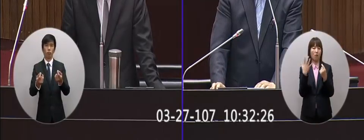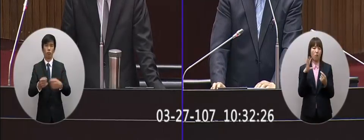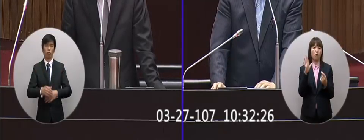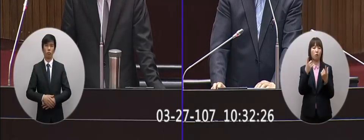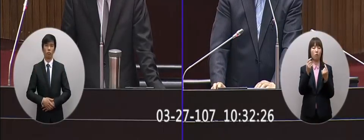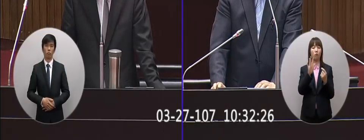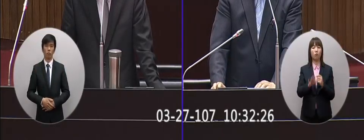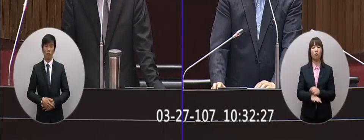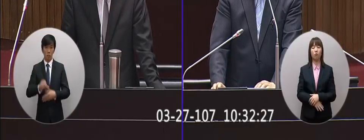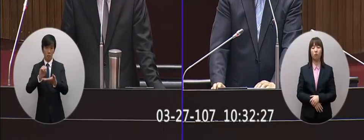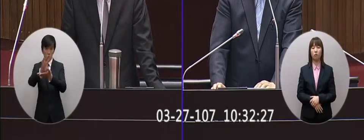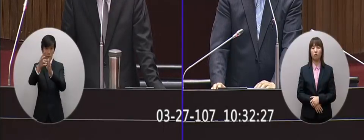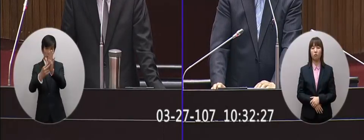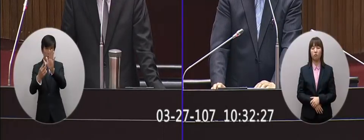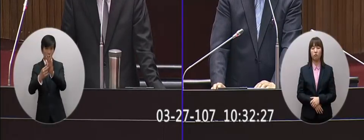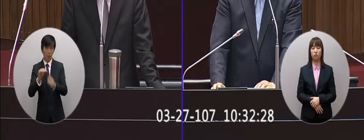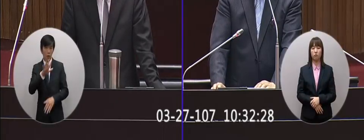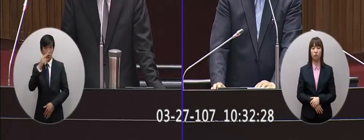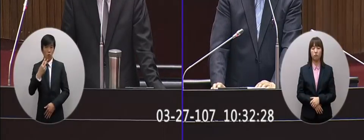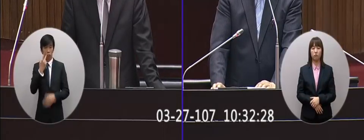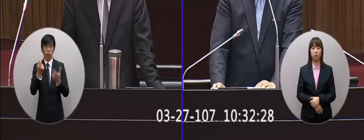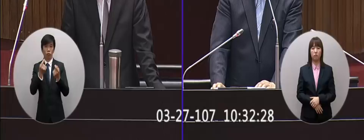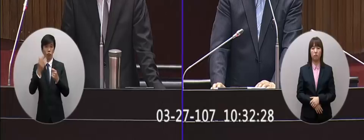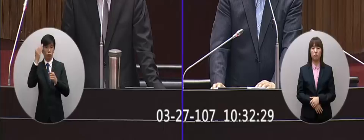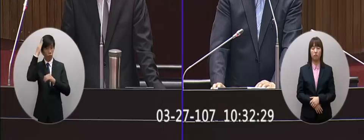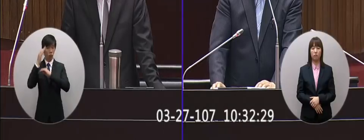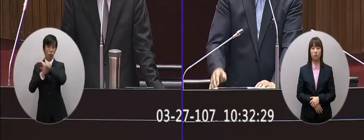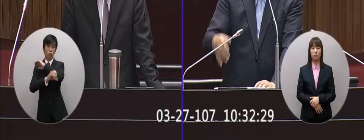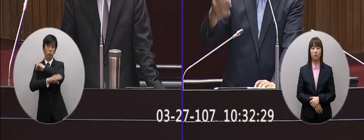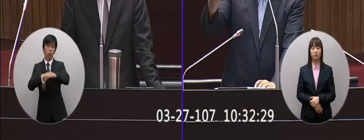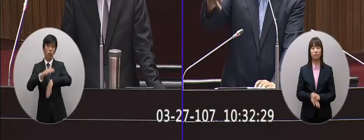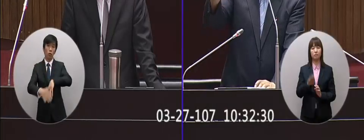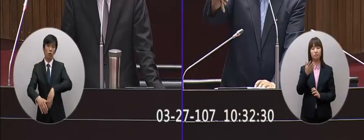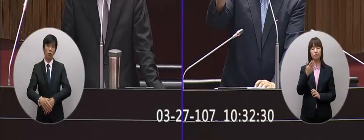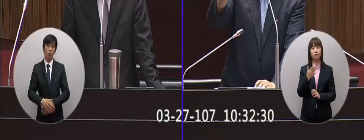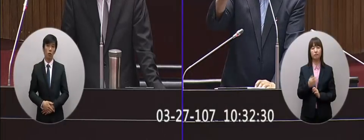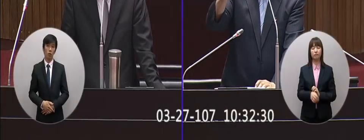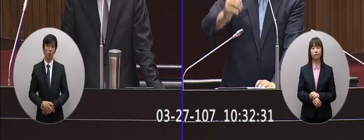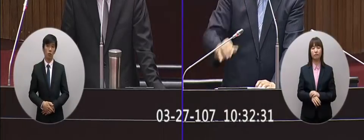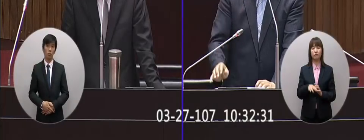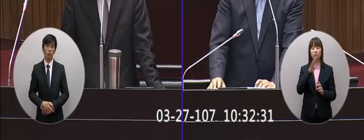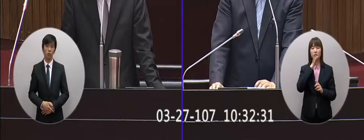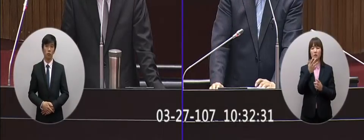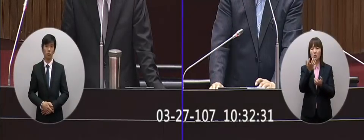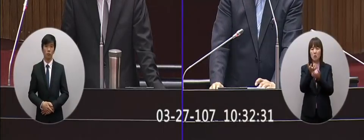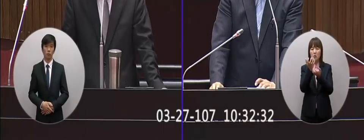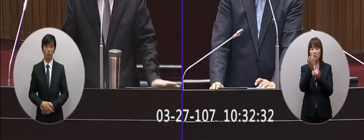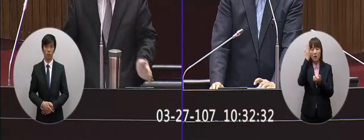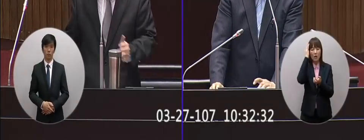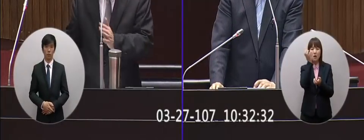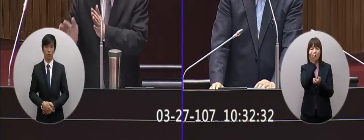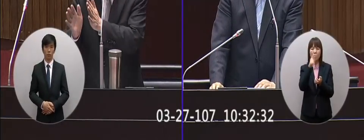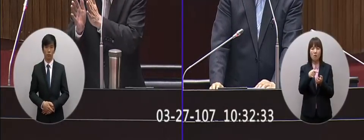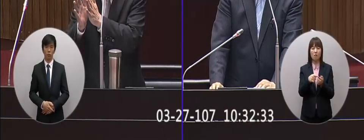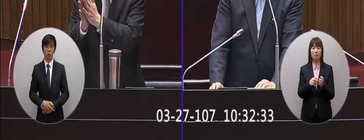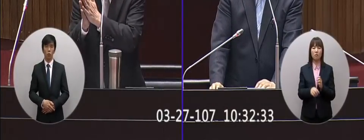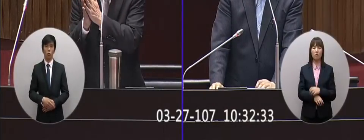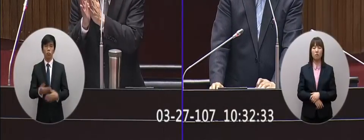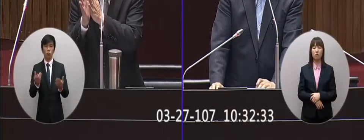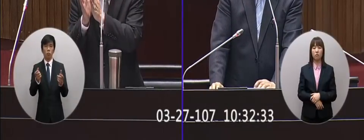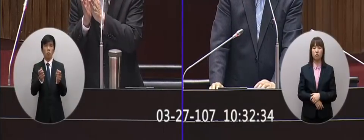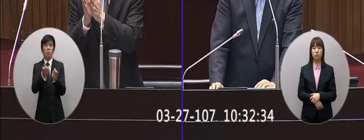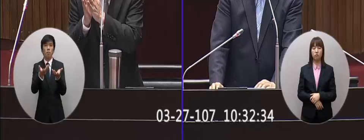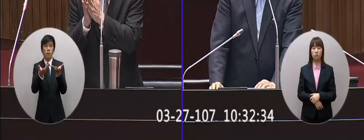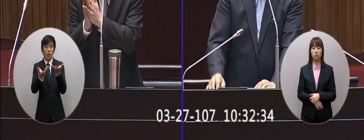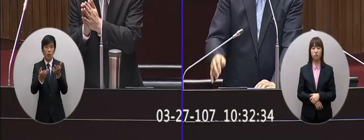廖委跟你报告，天然气也会排放啊。 但是燃煤啊是非常清楚、啊、 已经很接近